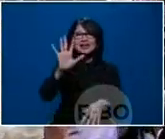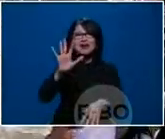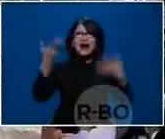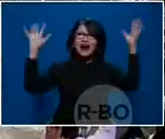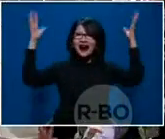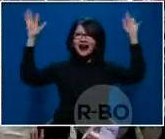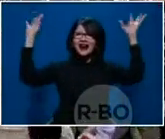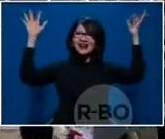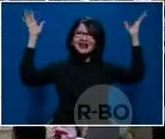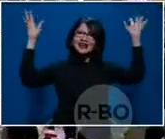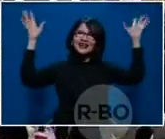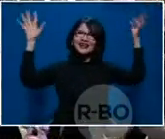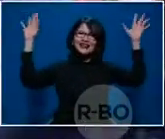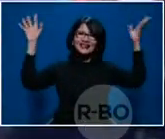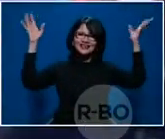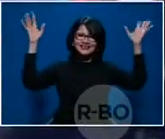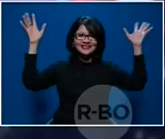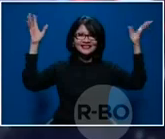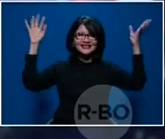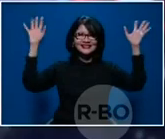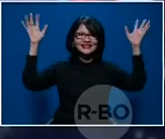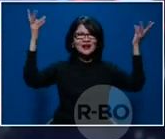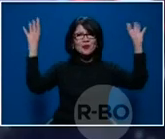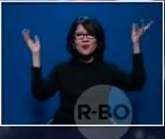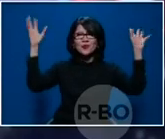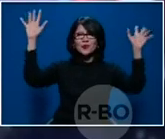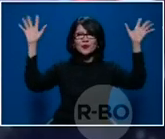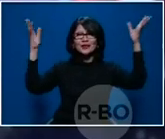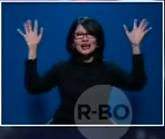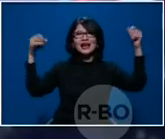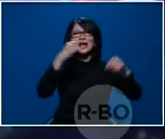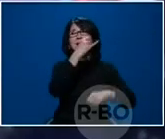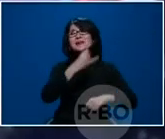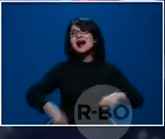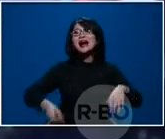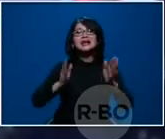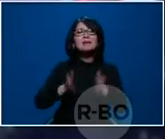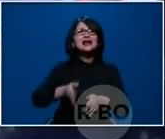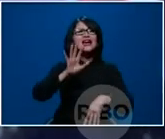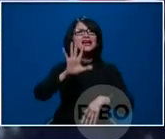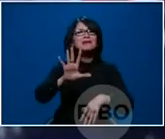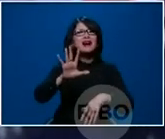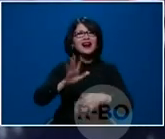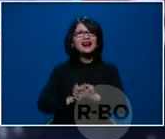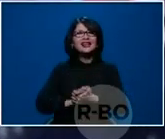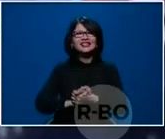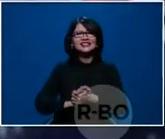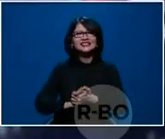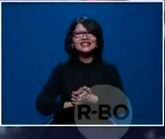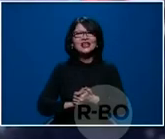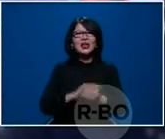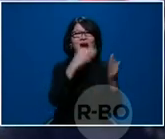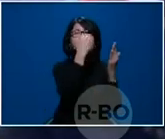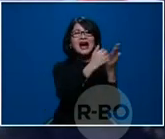kelima dan tanggapan tadi dari Pasangan calon ketiga mengakhiri sesi kelima acara debat ini